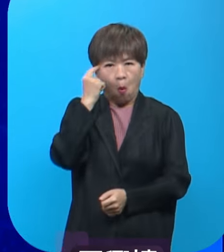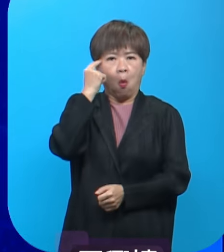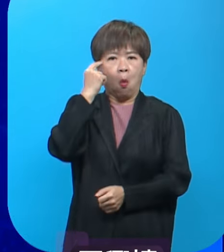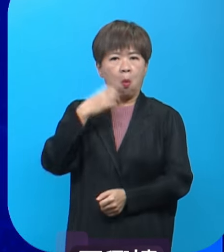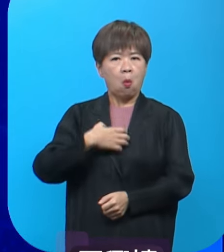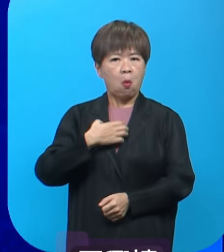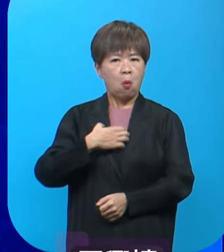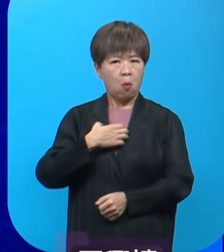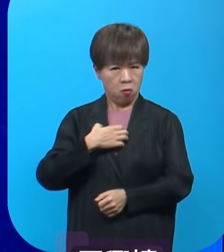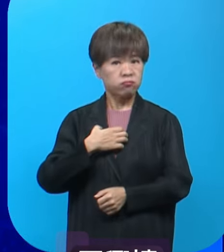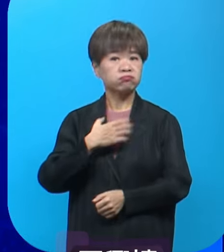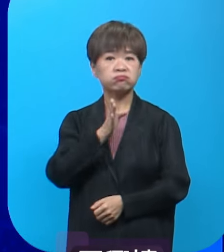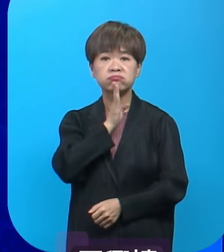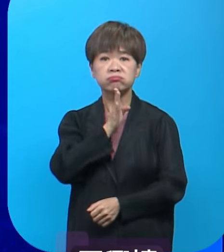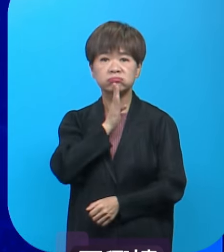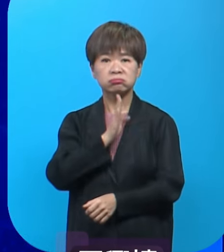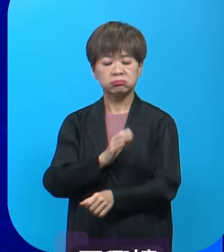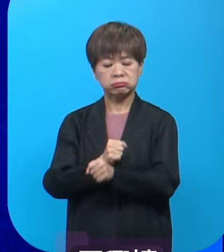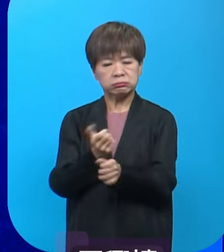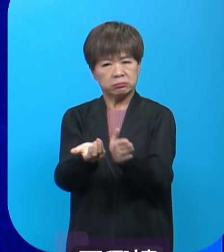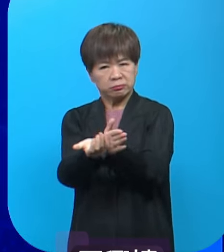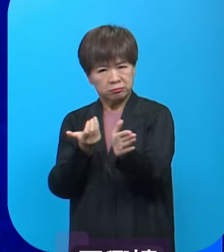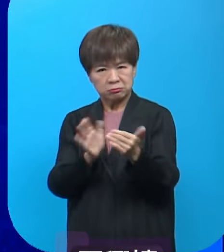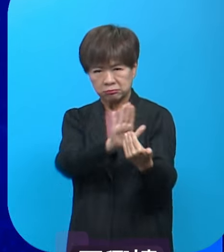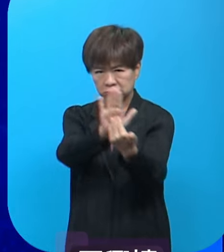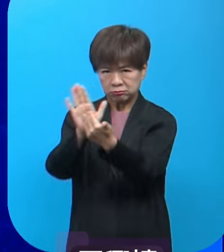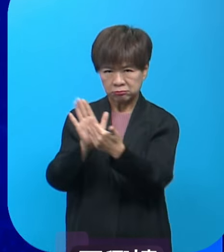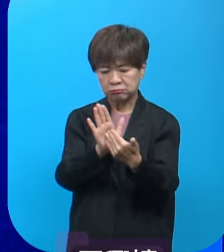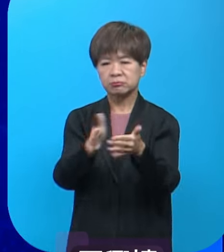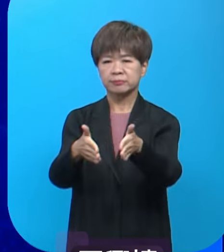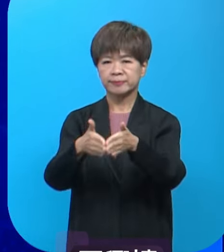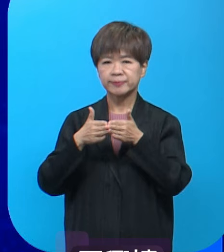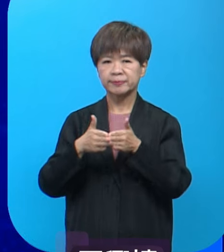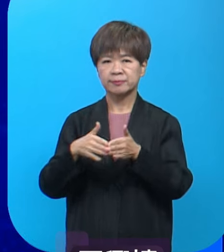的一颗台风，请大家一定要预先做好防台准备，